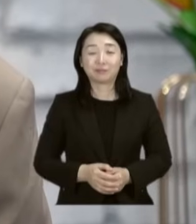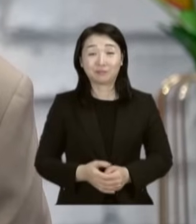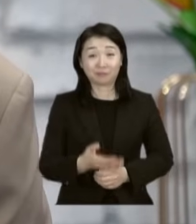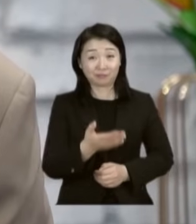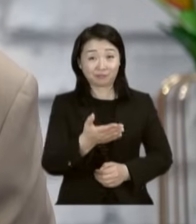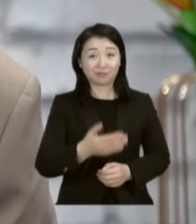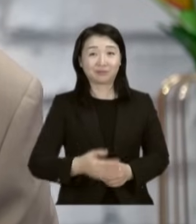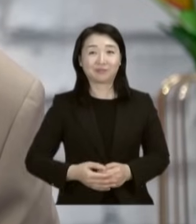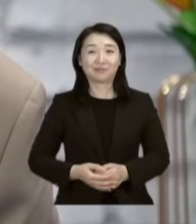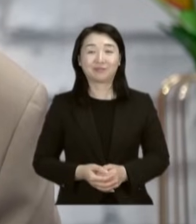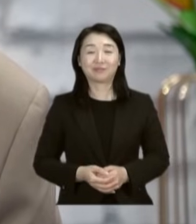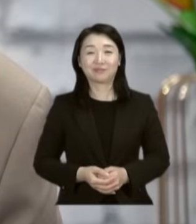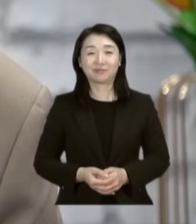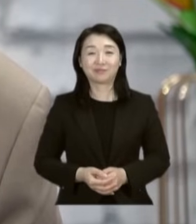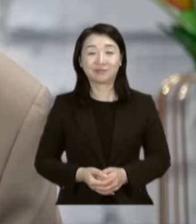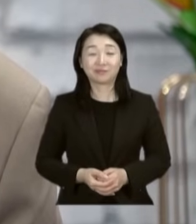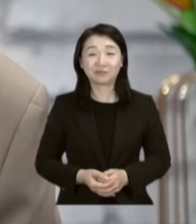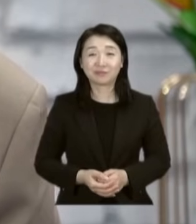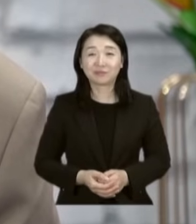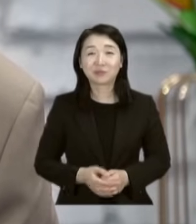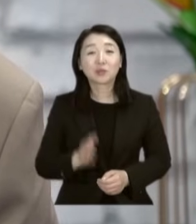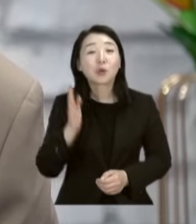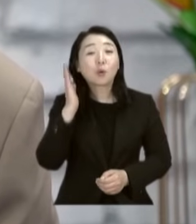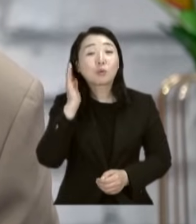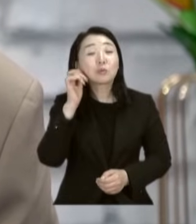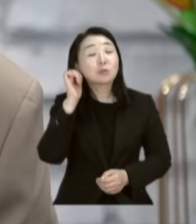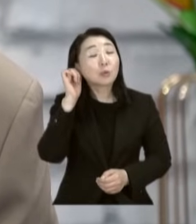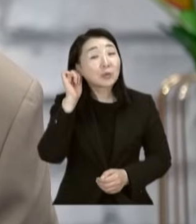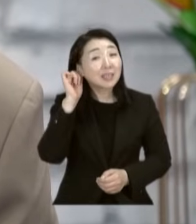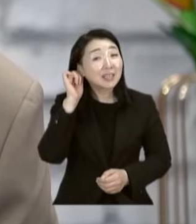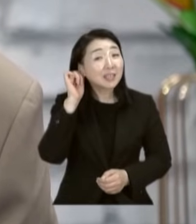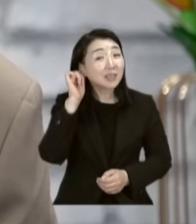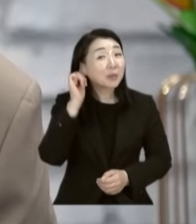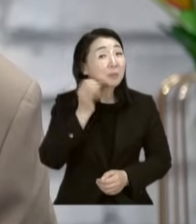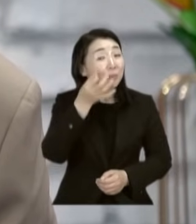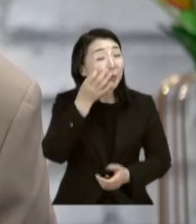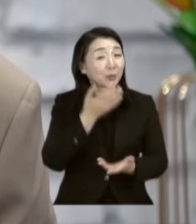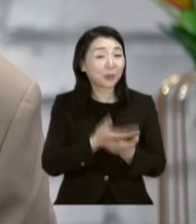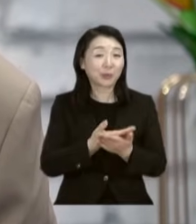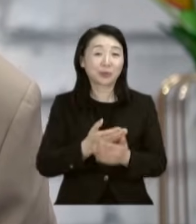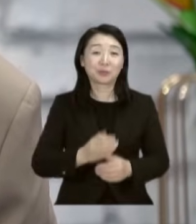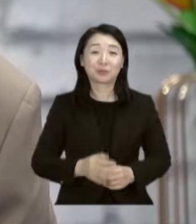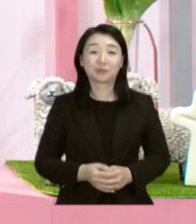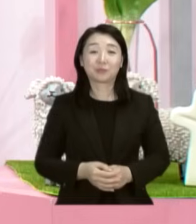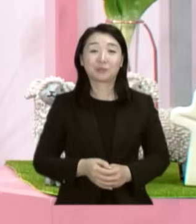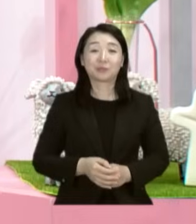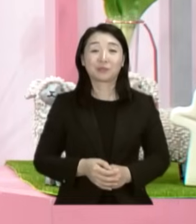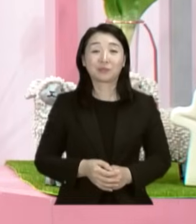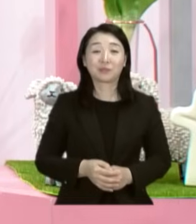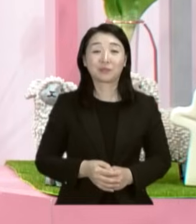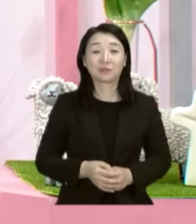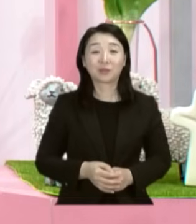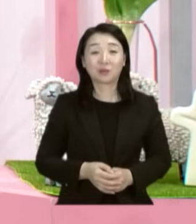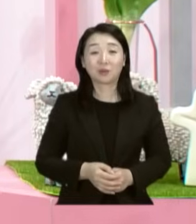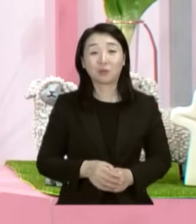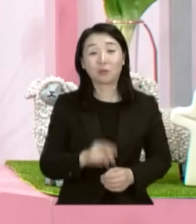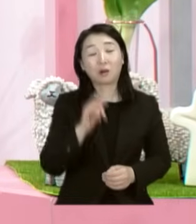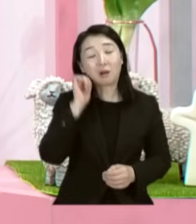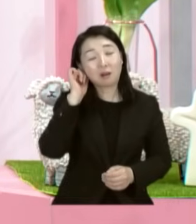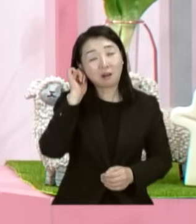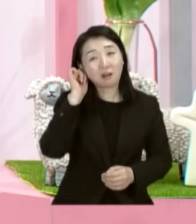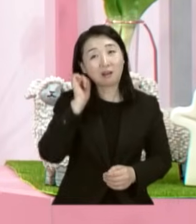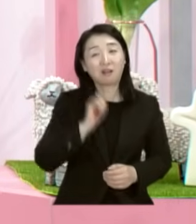우리 구 선수 보니까 오른쪽 귀네 네네 귀 좀 이렇게 보여줘도 되죠 아네 일명 만두이 하는